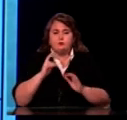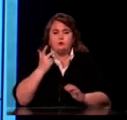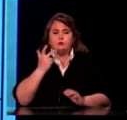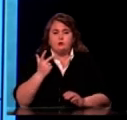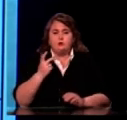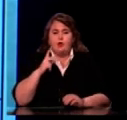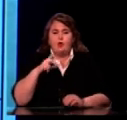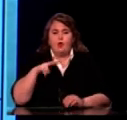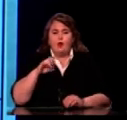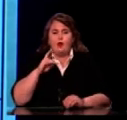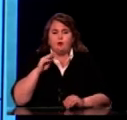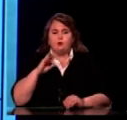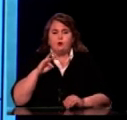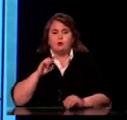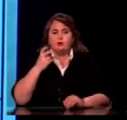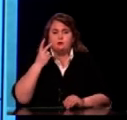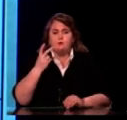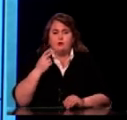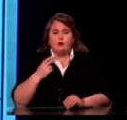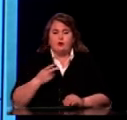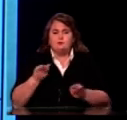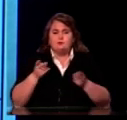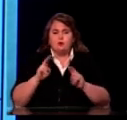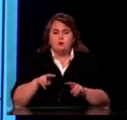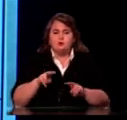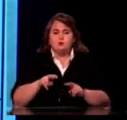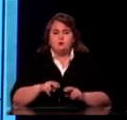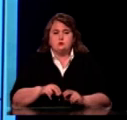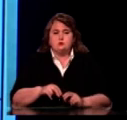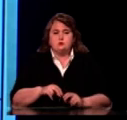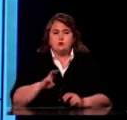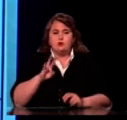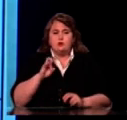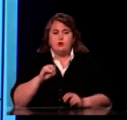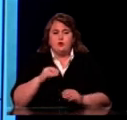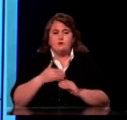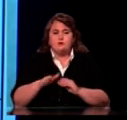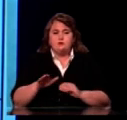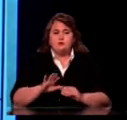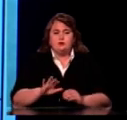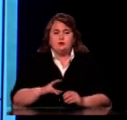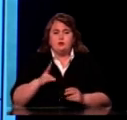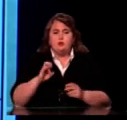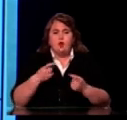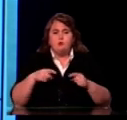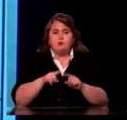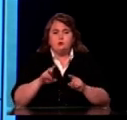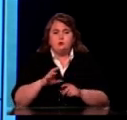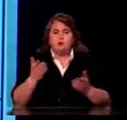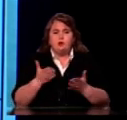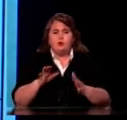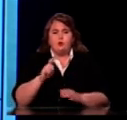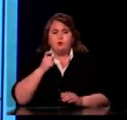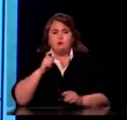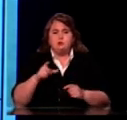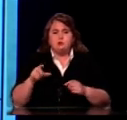свои электрона. 2 электрона при этом остаются не поделенные, то есть они не образуют никакой химической